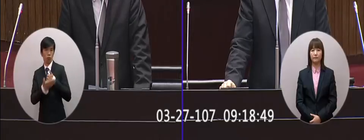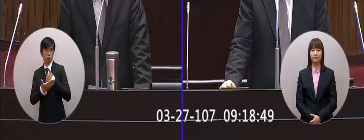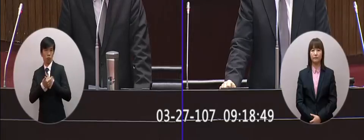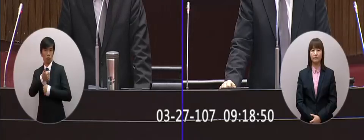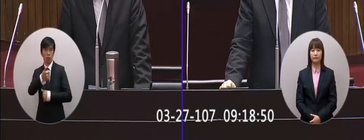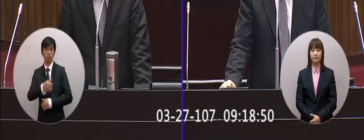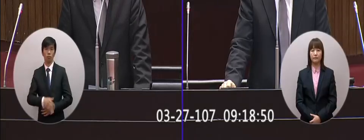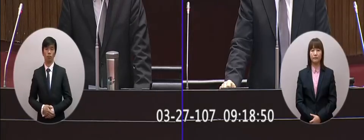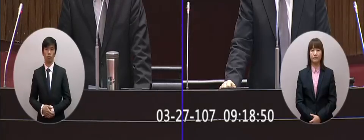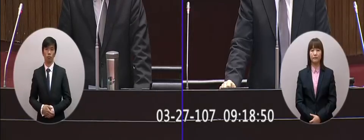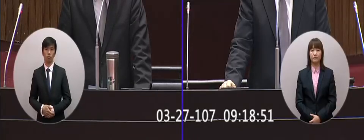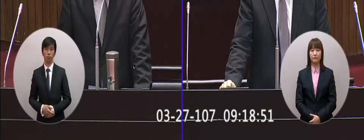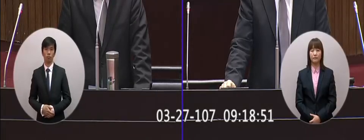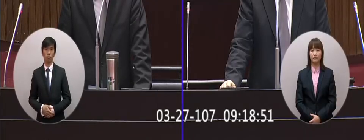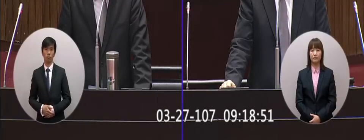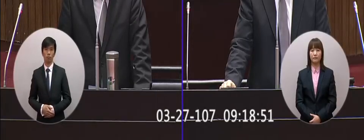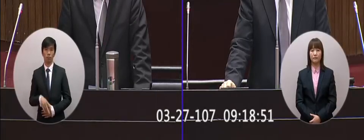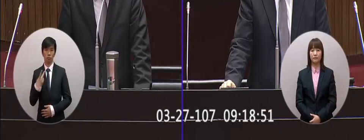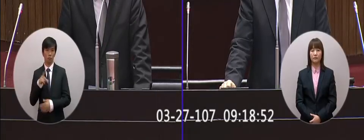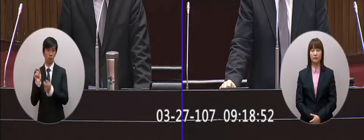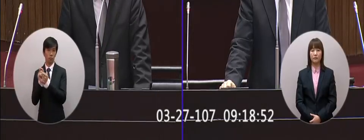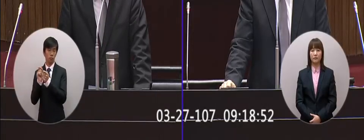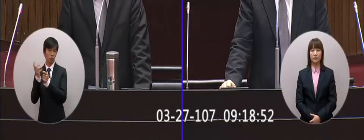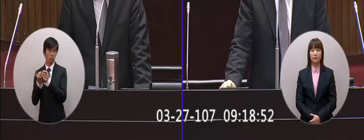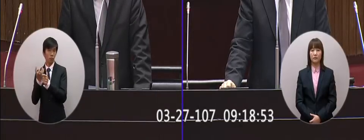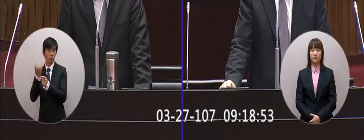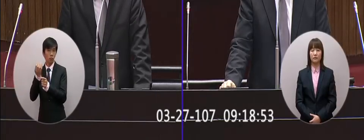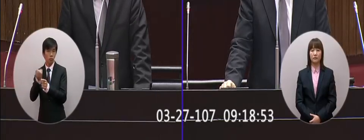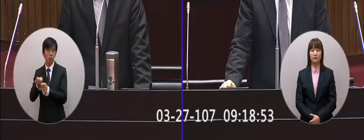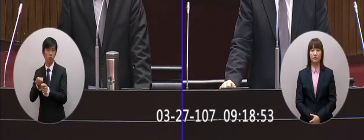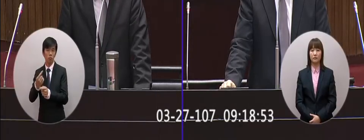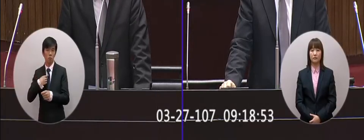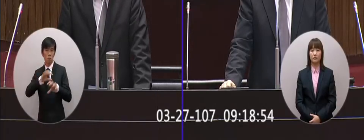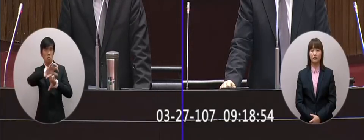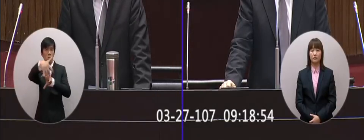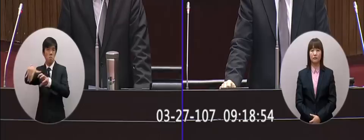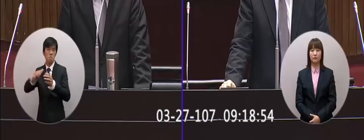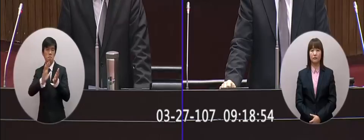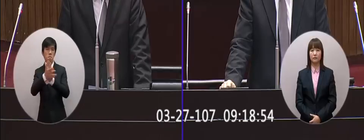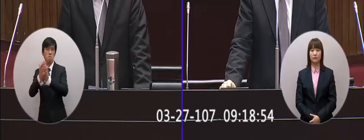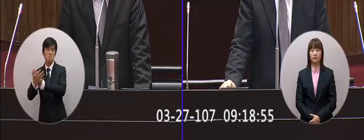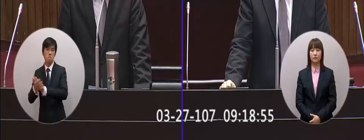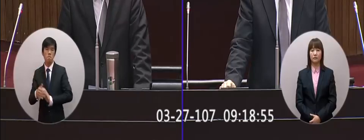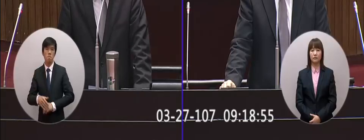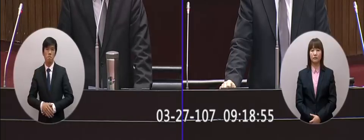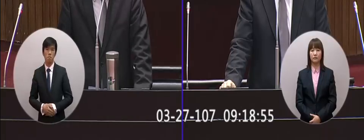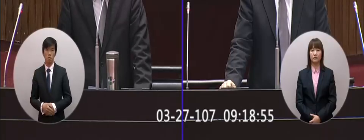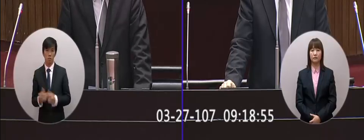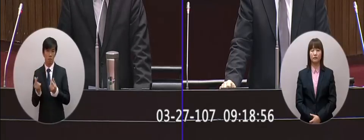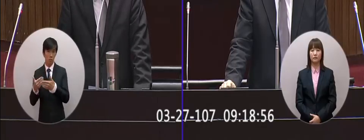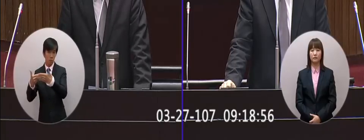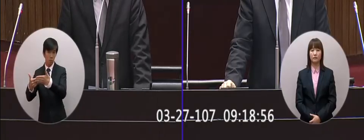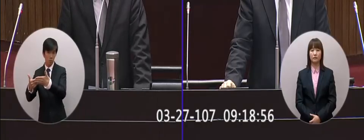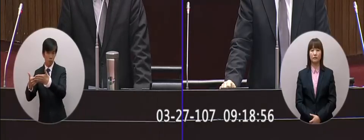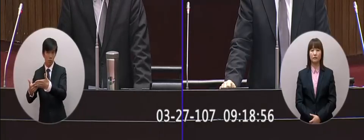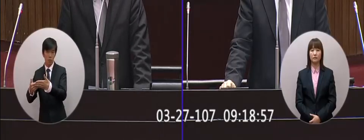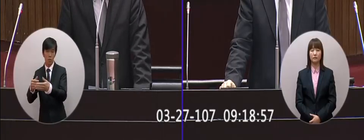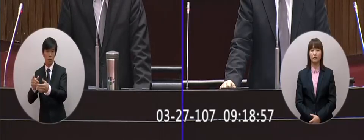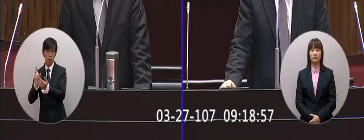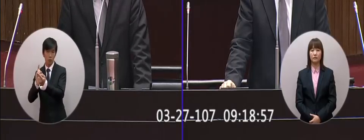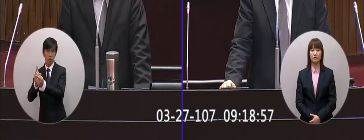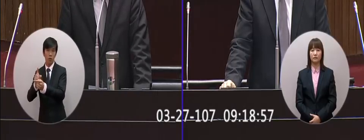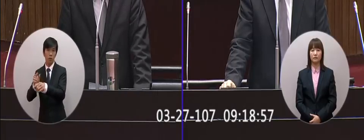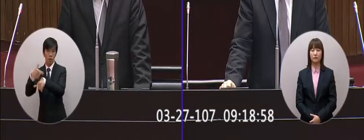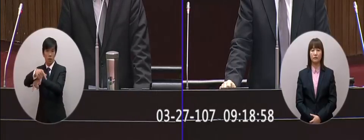帮助。那 这几年来，一方面是因为国际局势的变化，不管是中国在东海南海扩